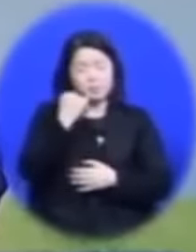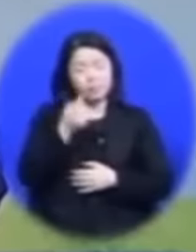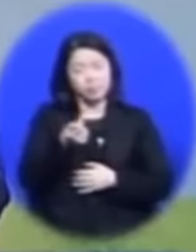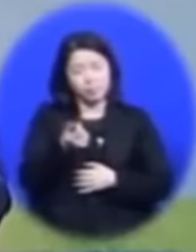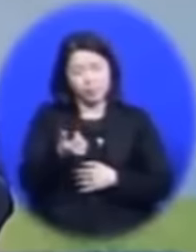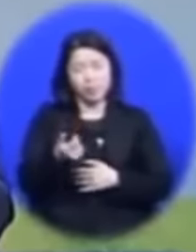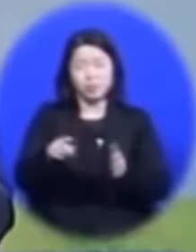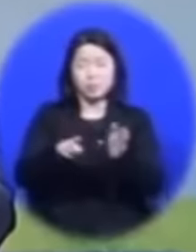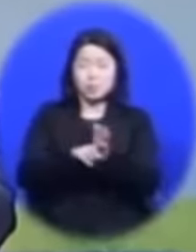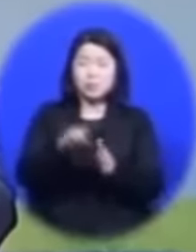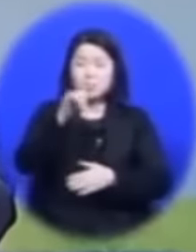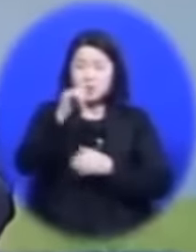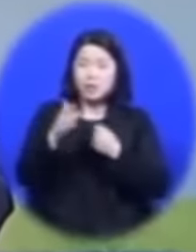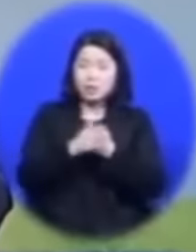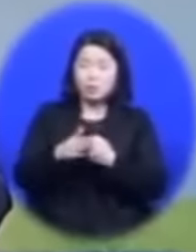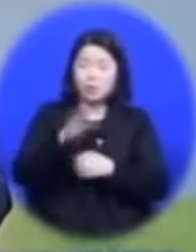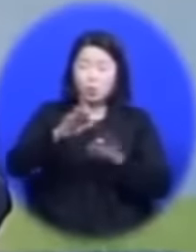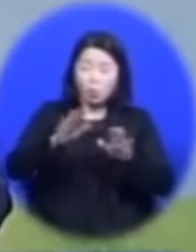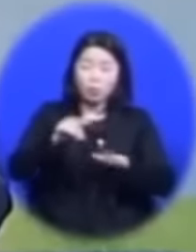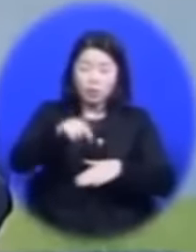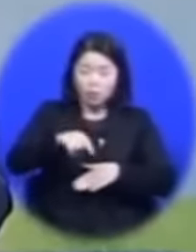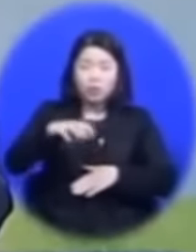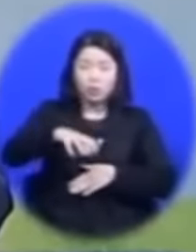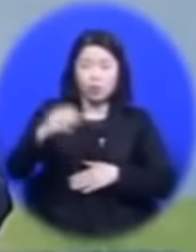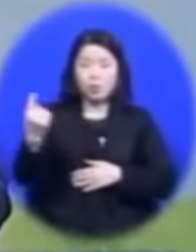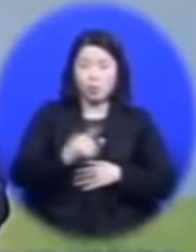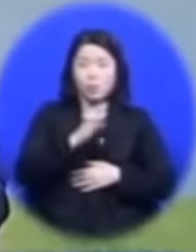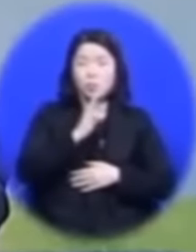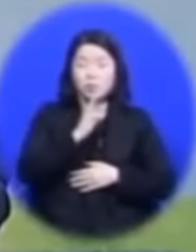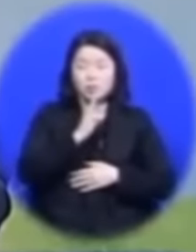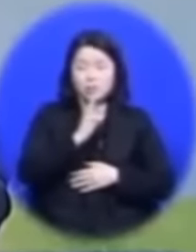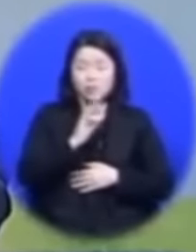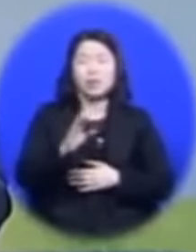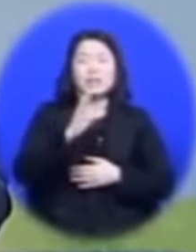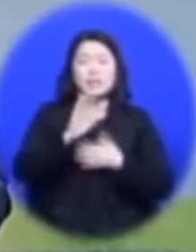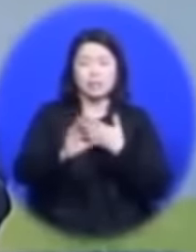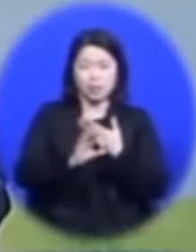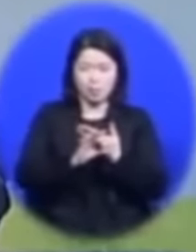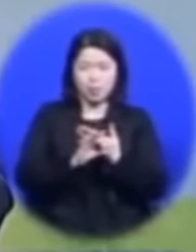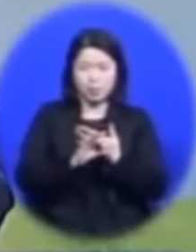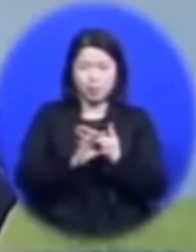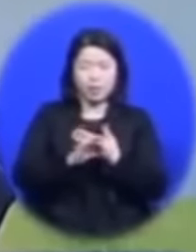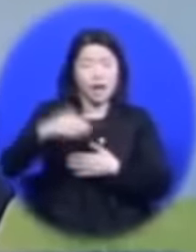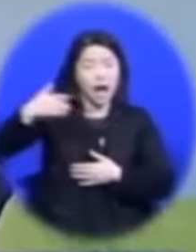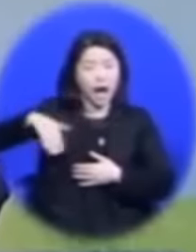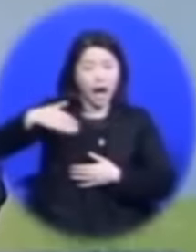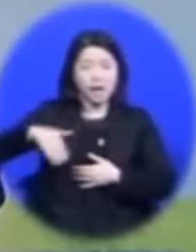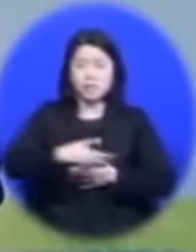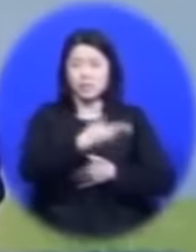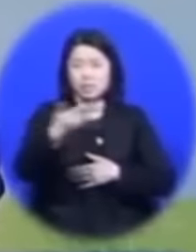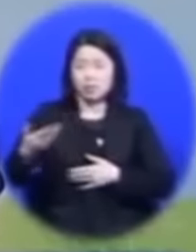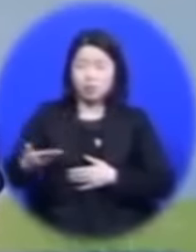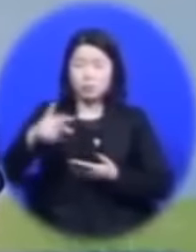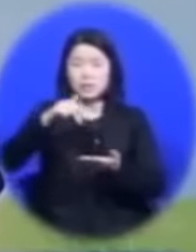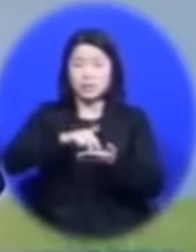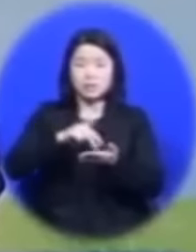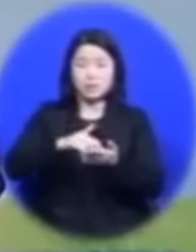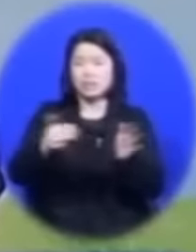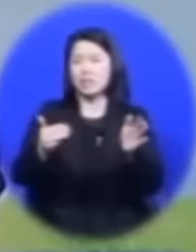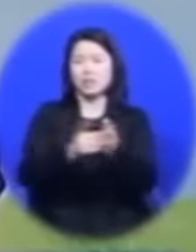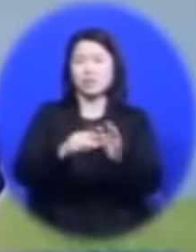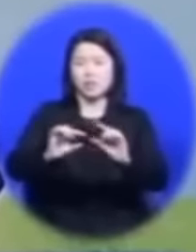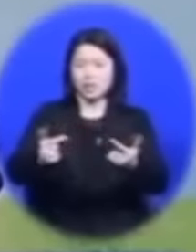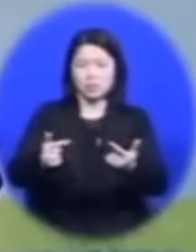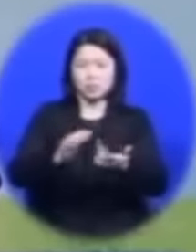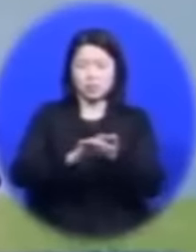겨자씨만한 믿음이 있으니까 오늘 여기도 온 거지요. 그렇다면 아직 여러분의 처지는 끝이 아닙니다.